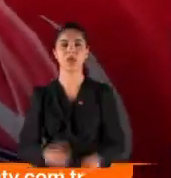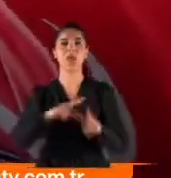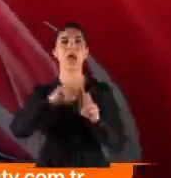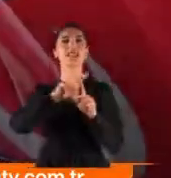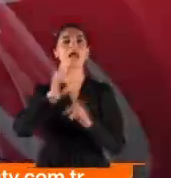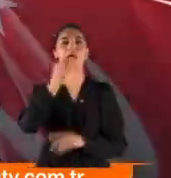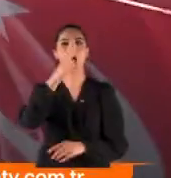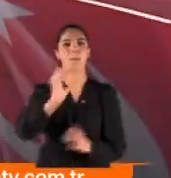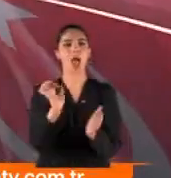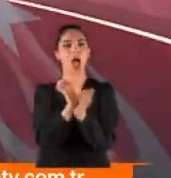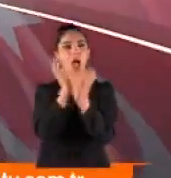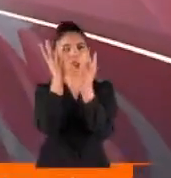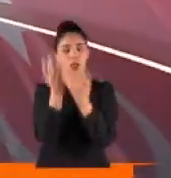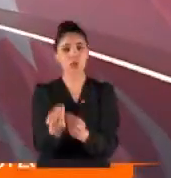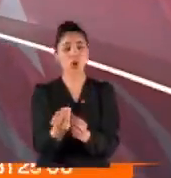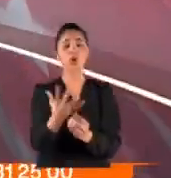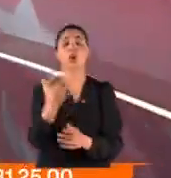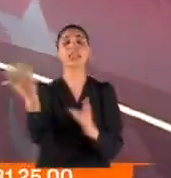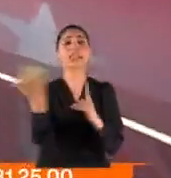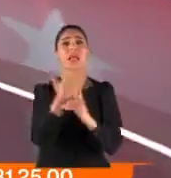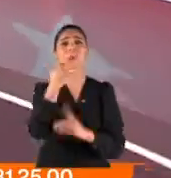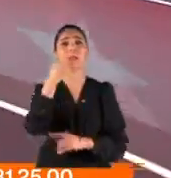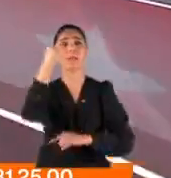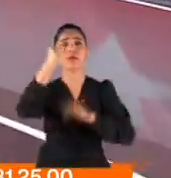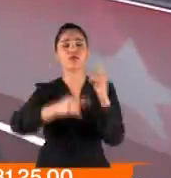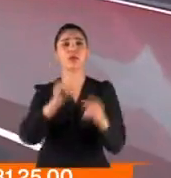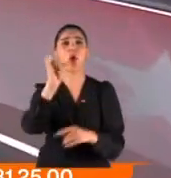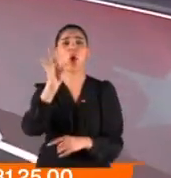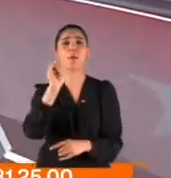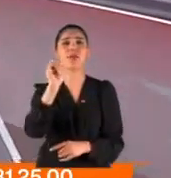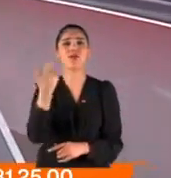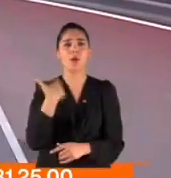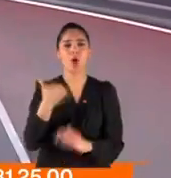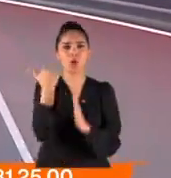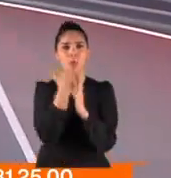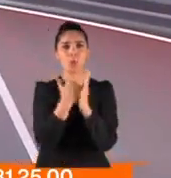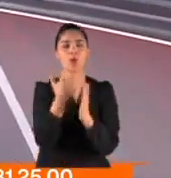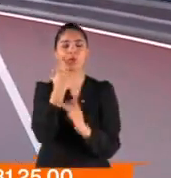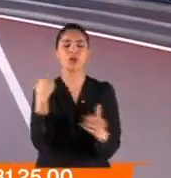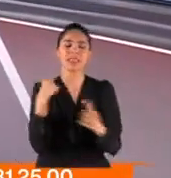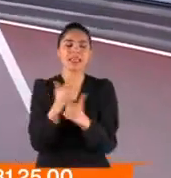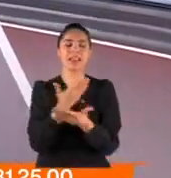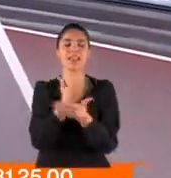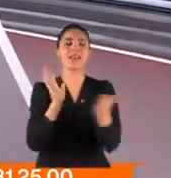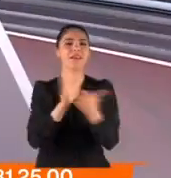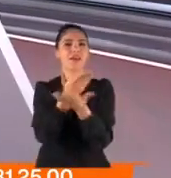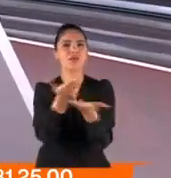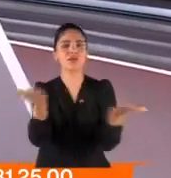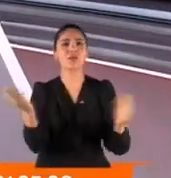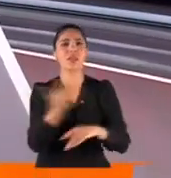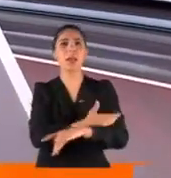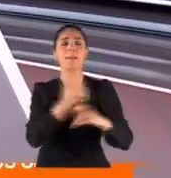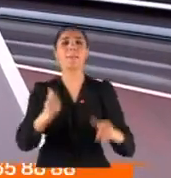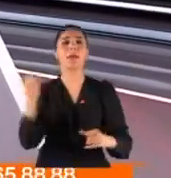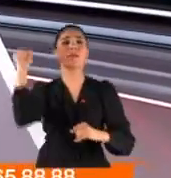ATV Haber ailesi olarak Destan'ın 5. yılında 15 Temmuz özel yayınıyla yeniden karşınızdayız.